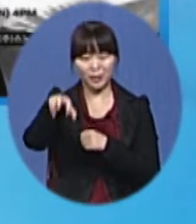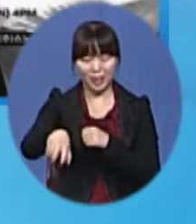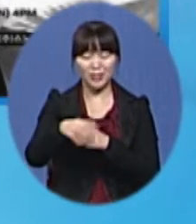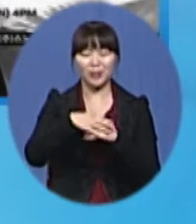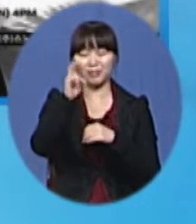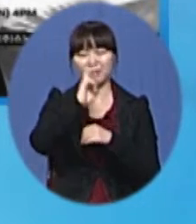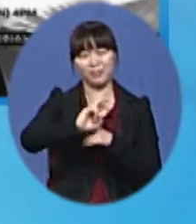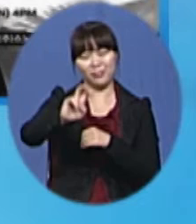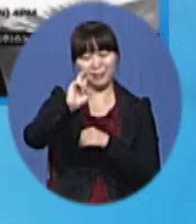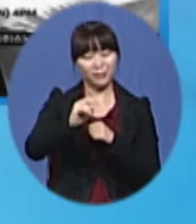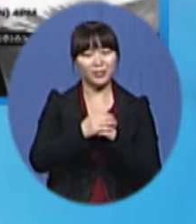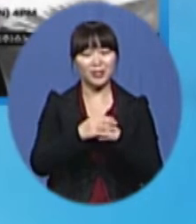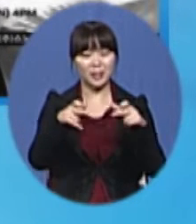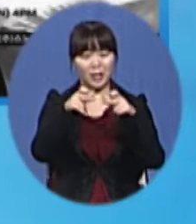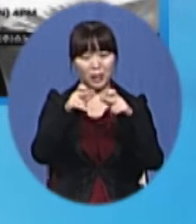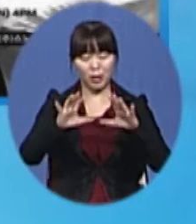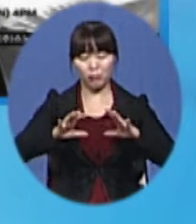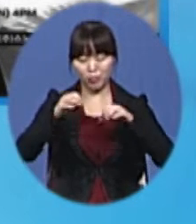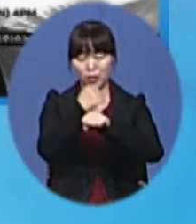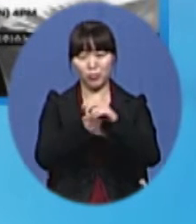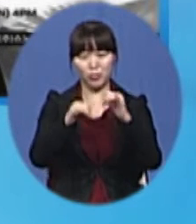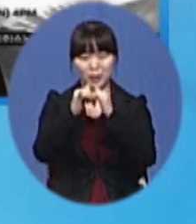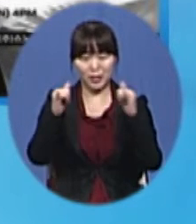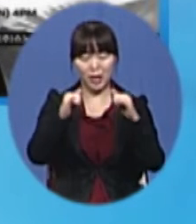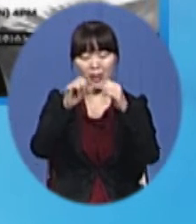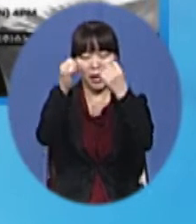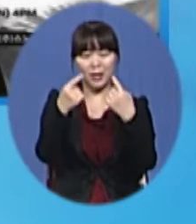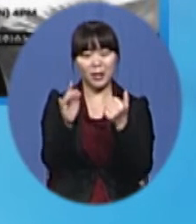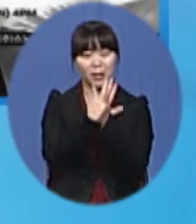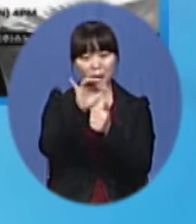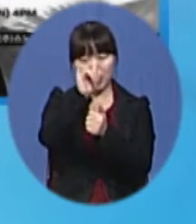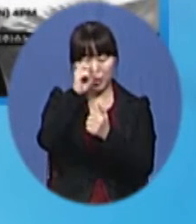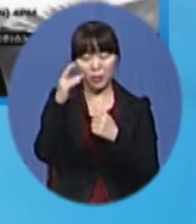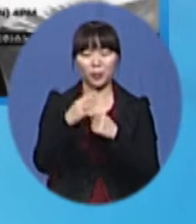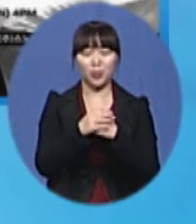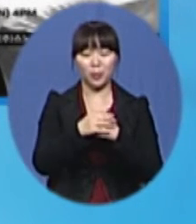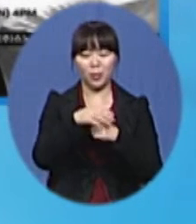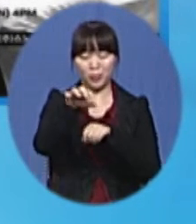갖습니다. 장애인과 국가유공자는 할인 혜택이 있으며